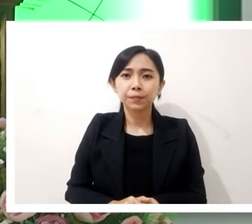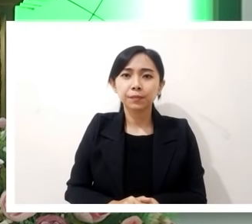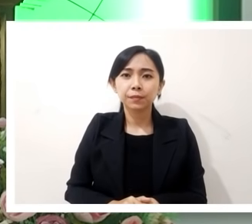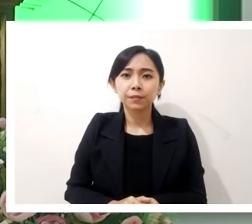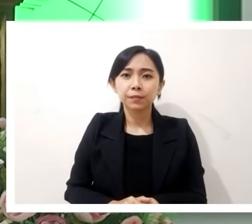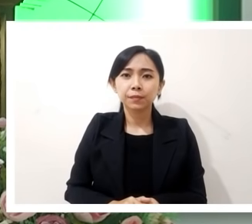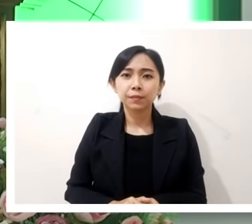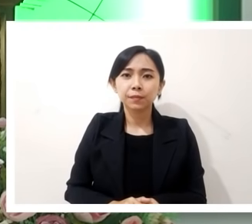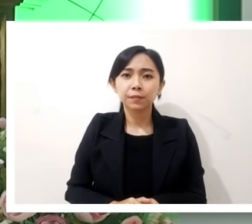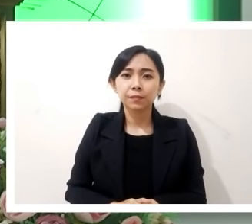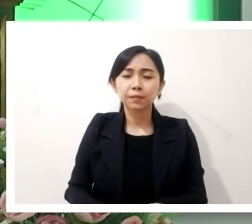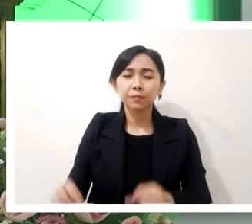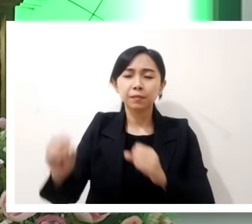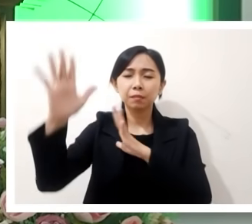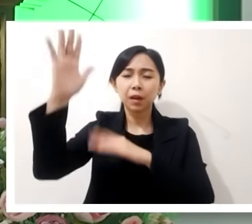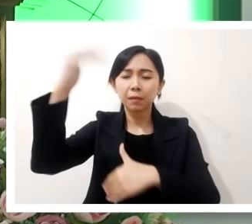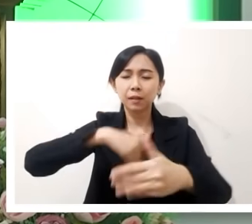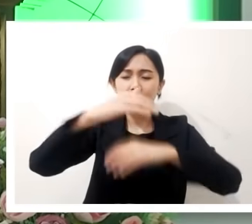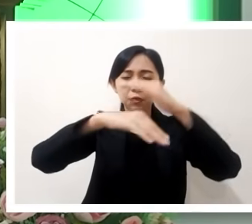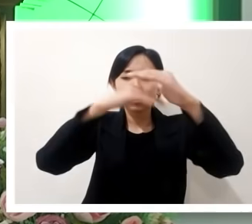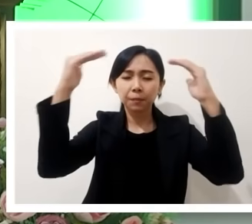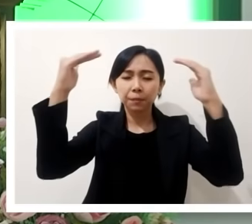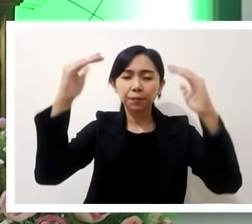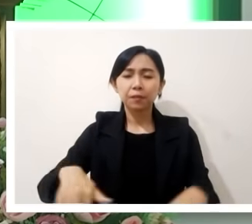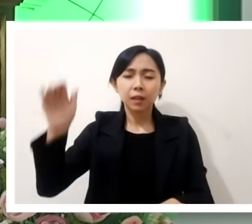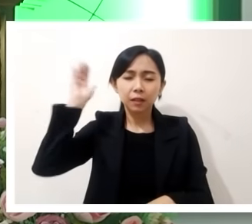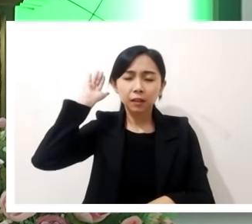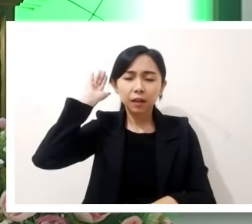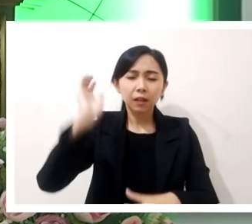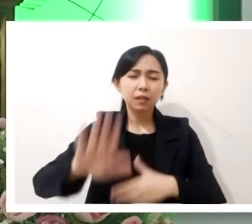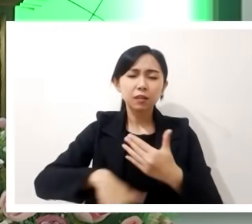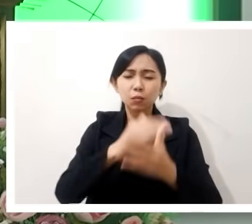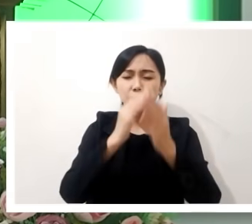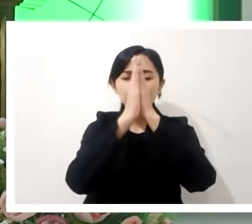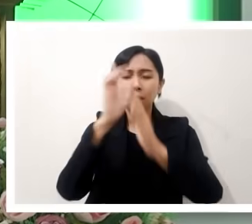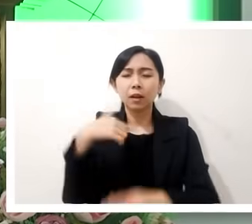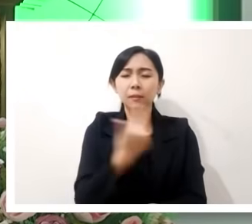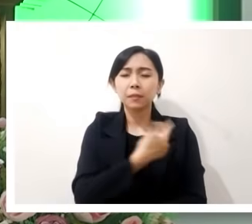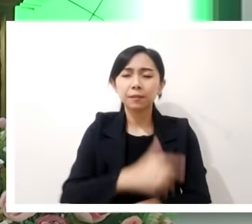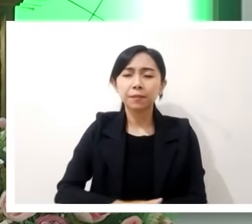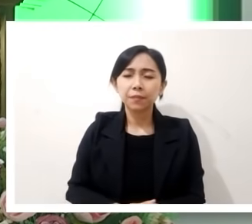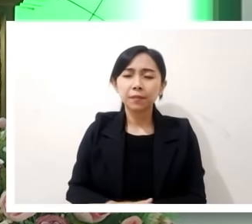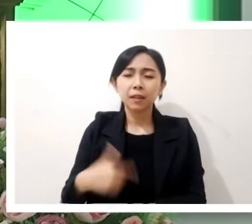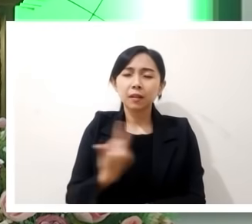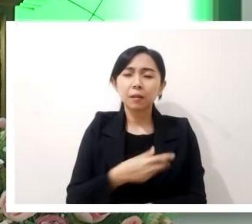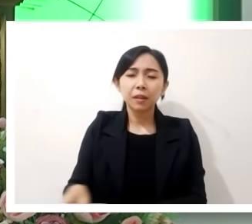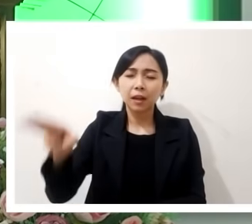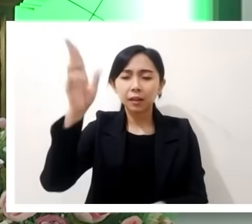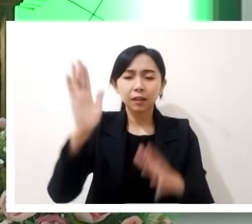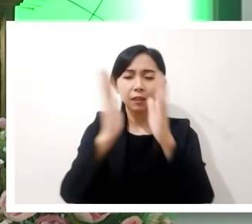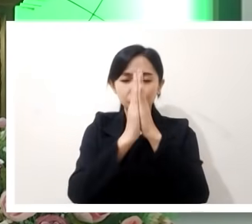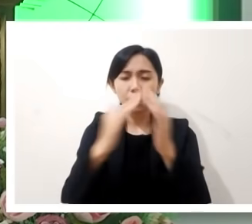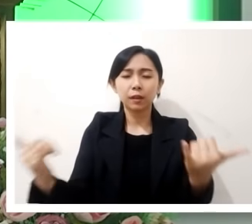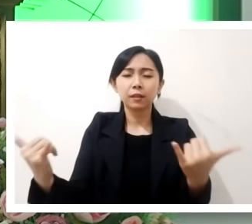Bapa di dalam sorga, dengarkanlah seruan doa kami Kami naikkan doa pengakuan dosa kami